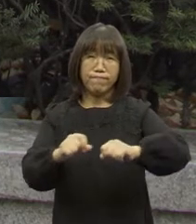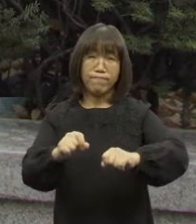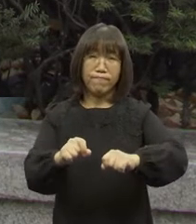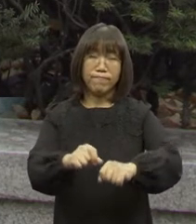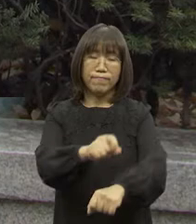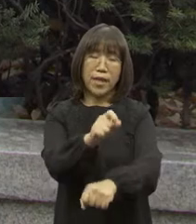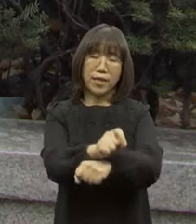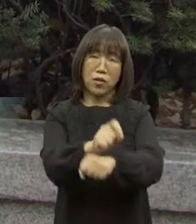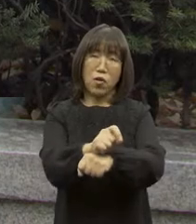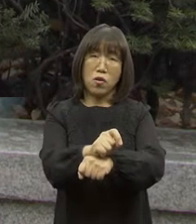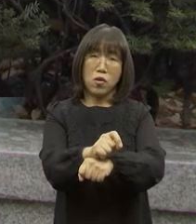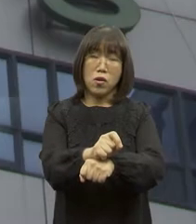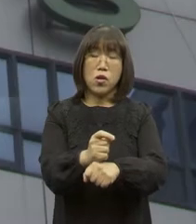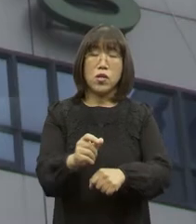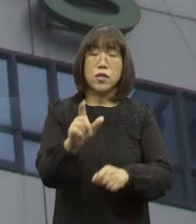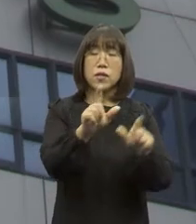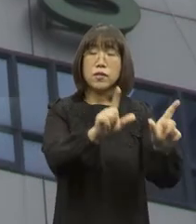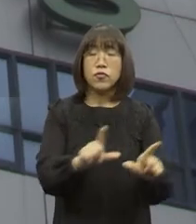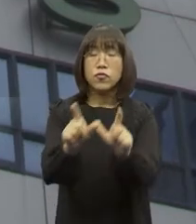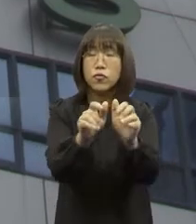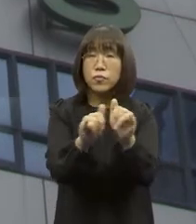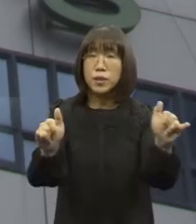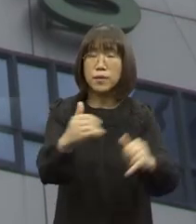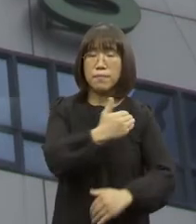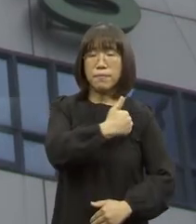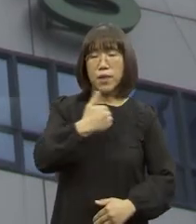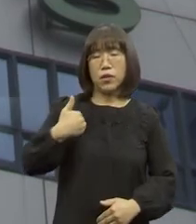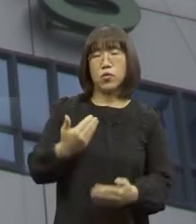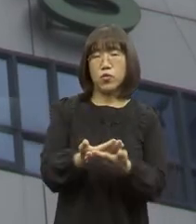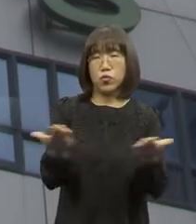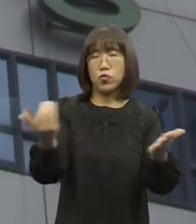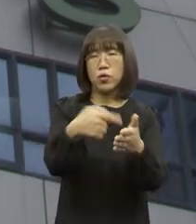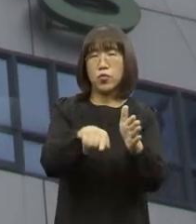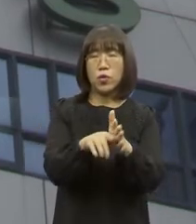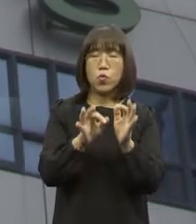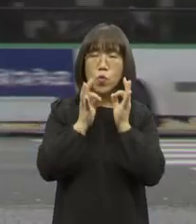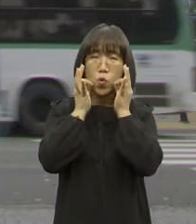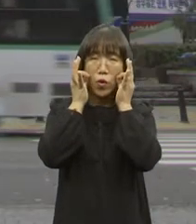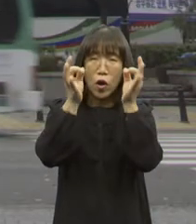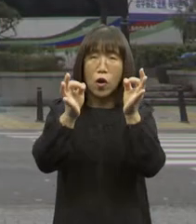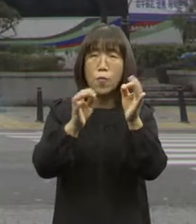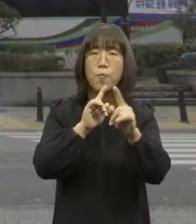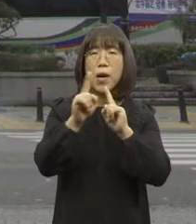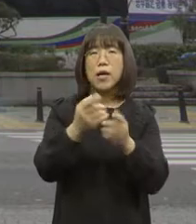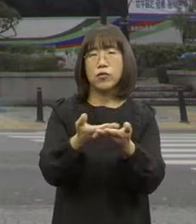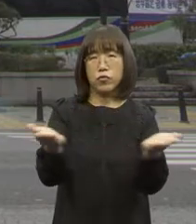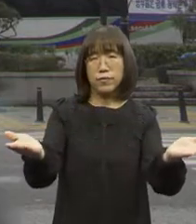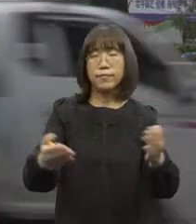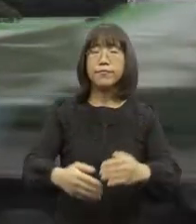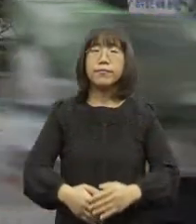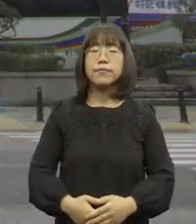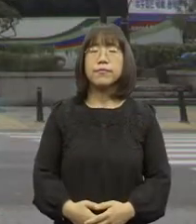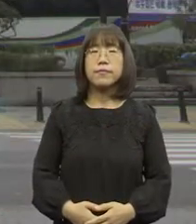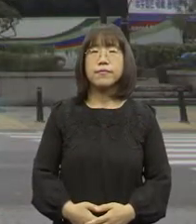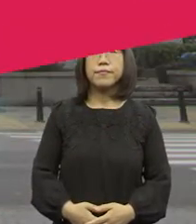문화 확산과 조빈 이 만족하는 행정서비스 제공을 위해 노력하겠다 고 밝혔습니다